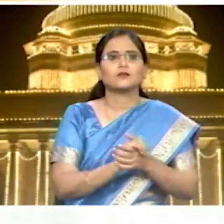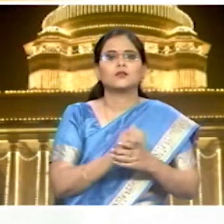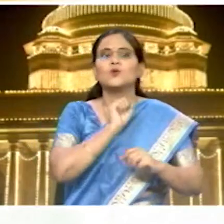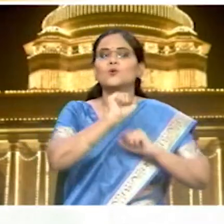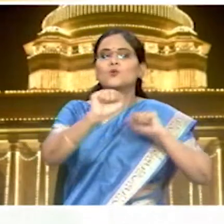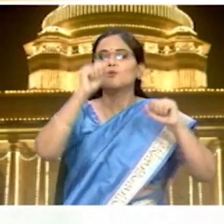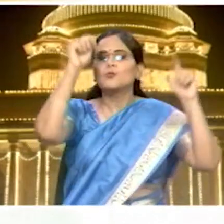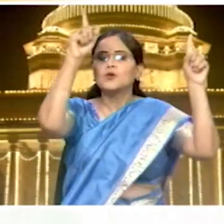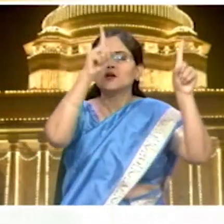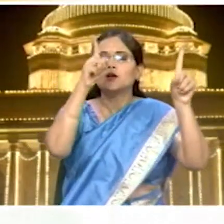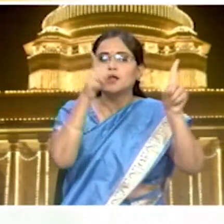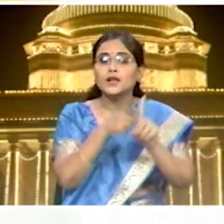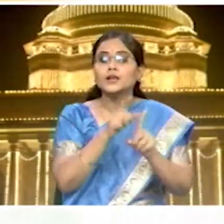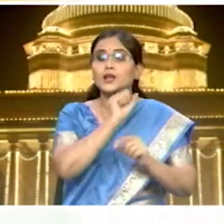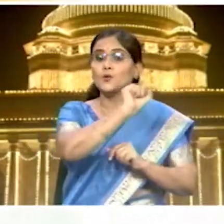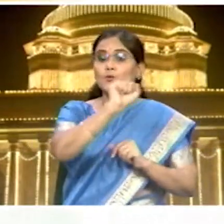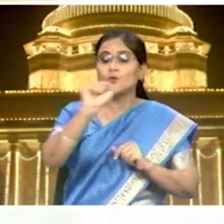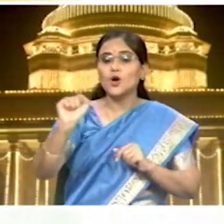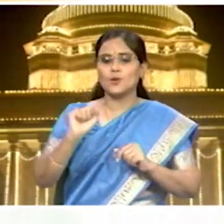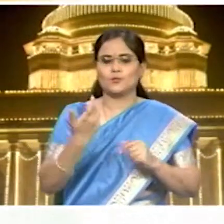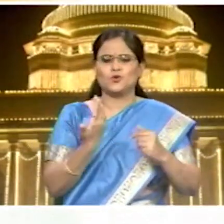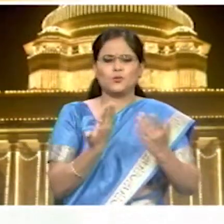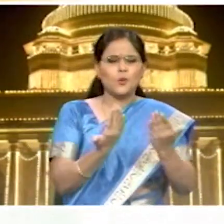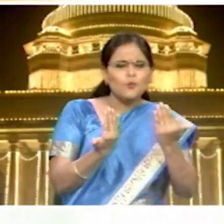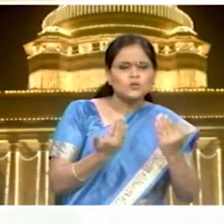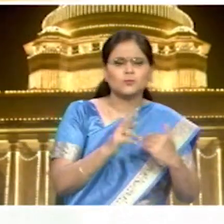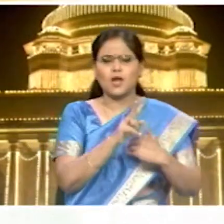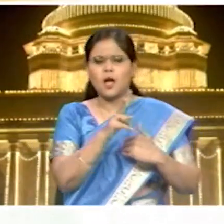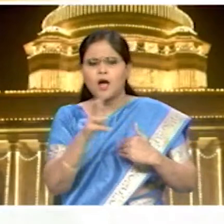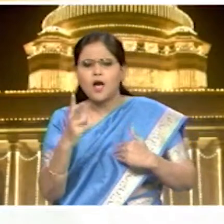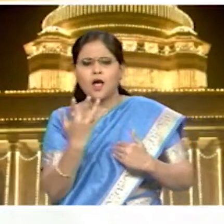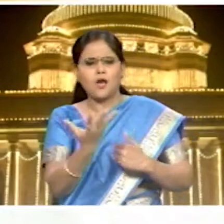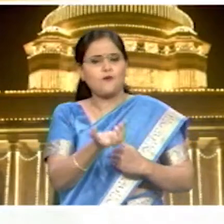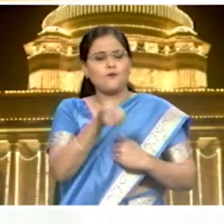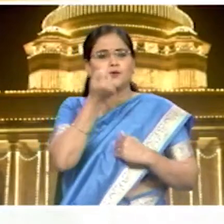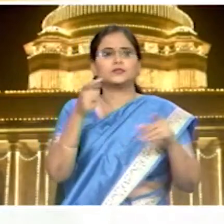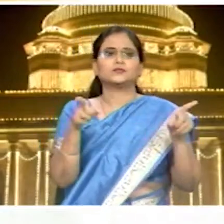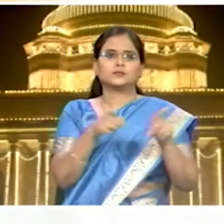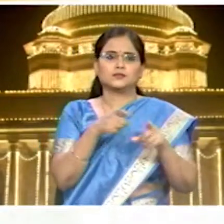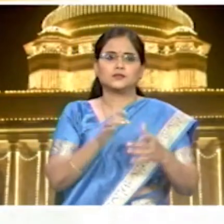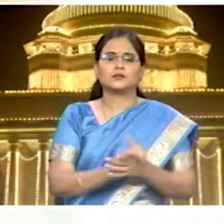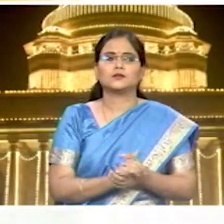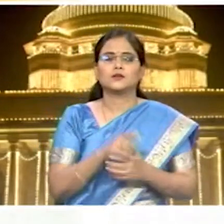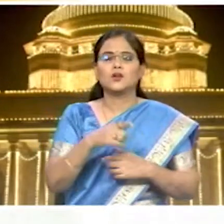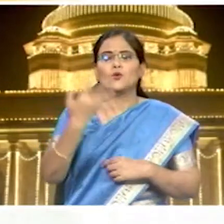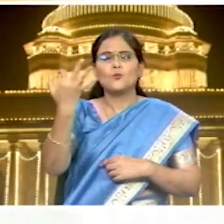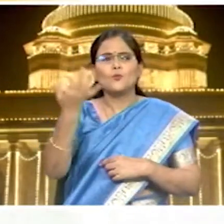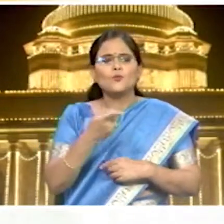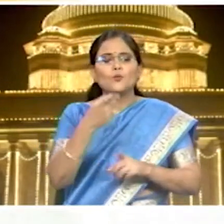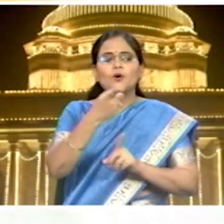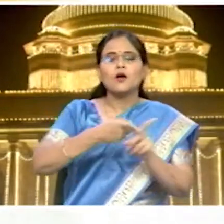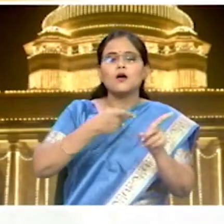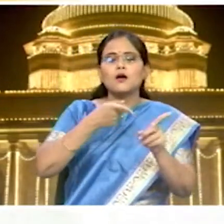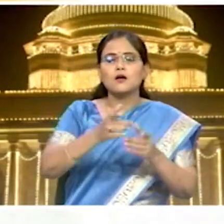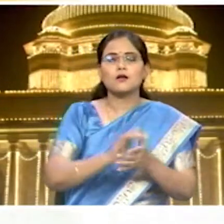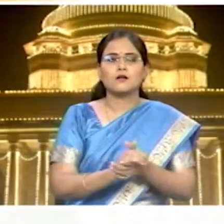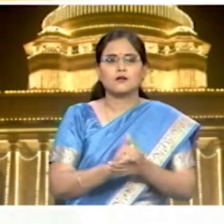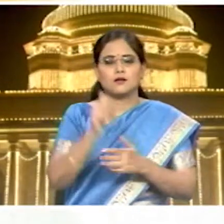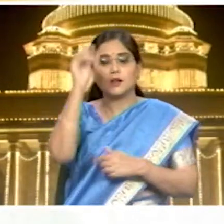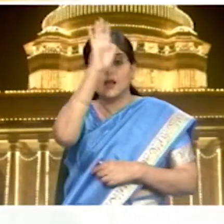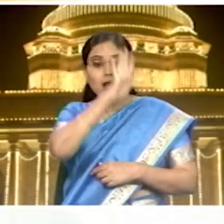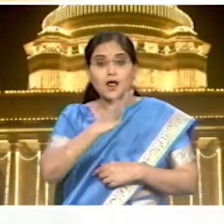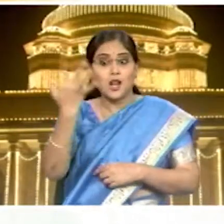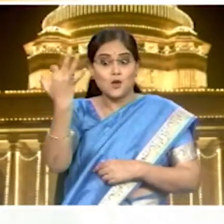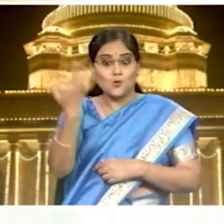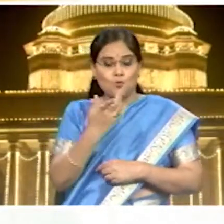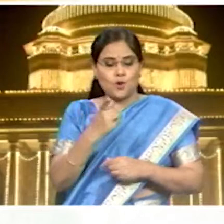को साकार कर चुका होगा। दुनिया ने हाल के वर्षों में एक नए भारत को उभरते हुए